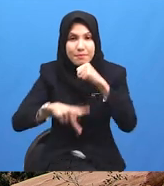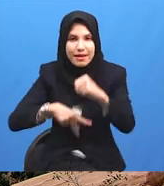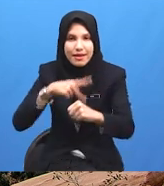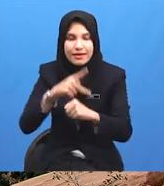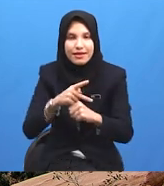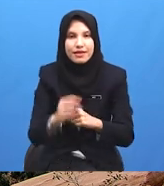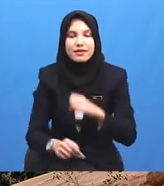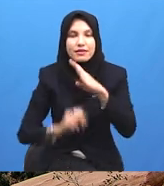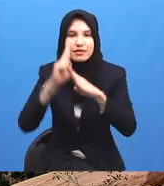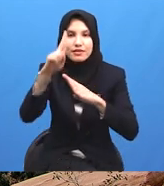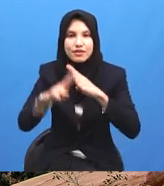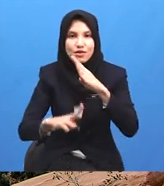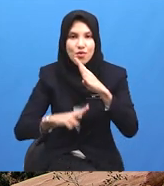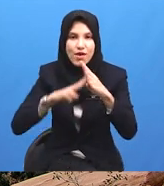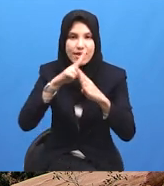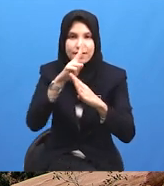Uranus.